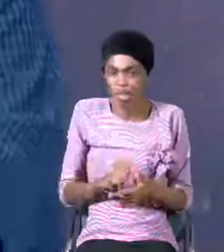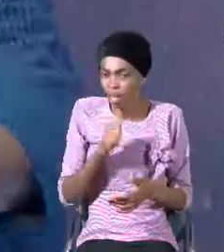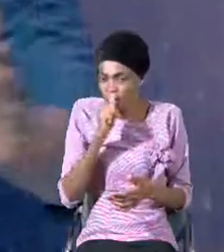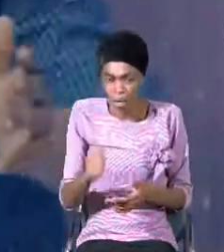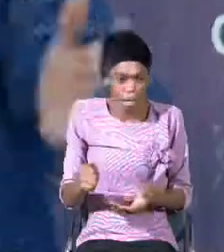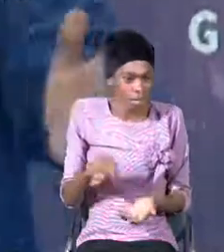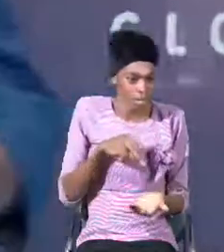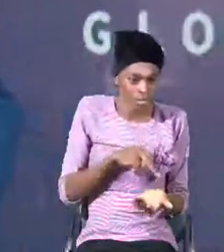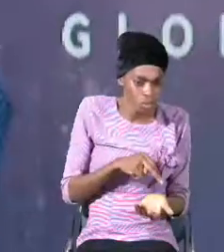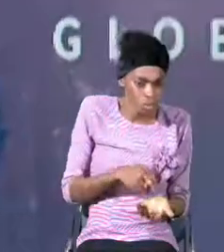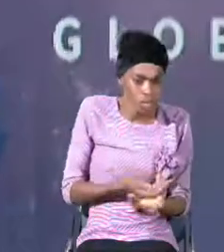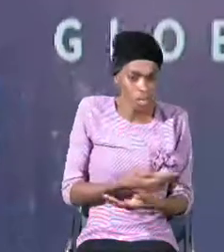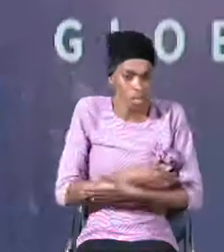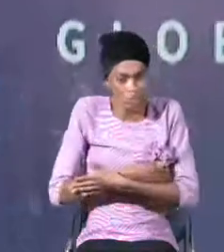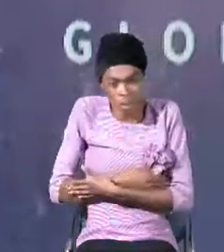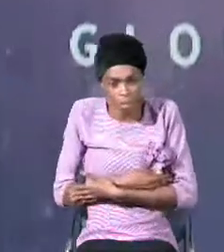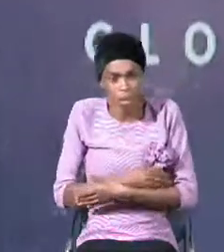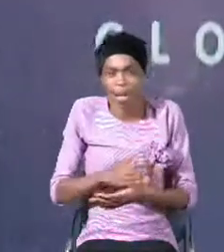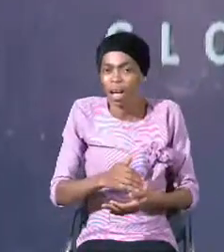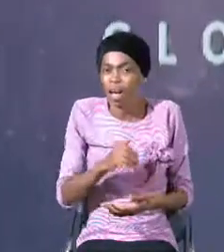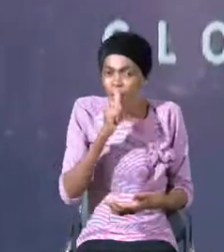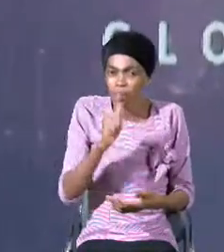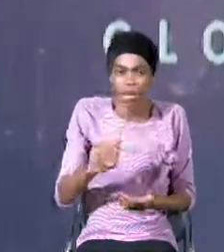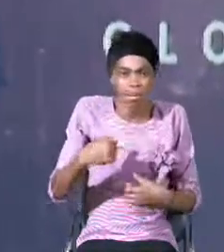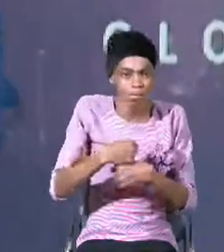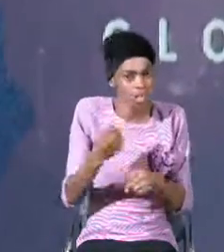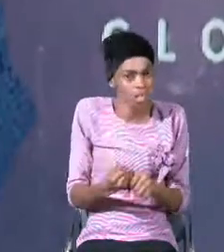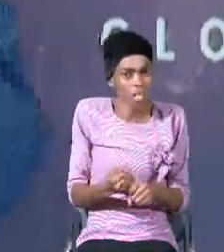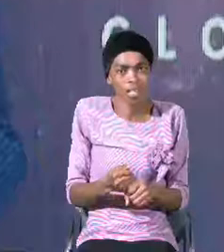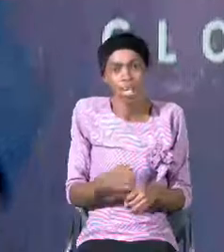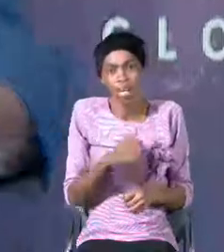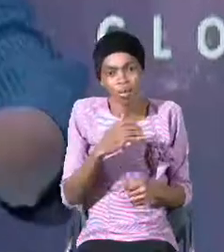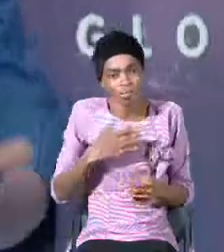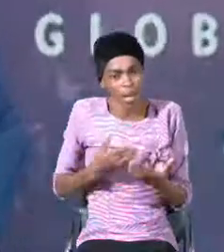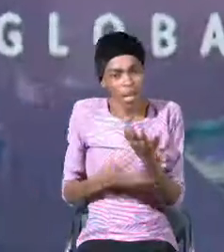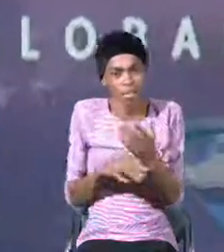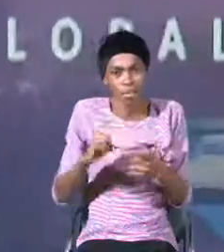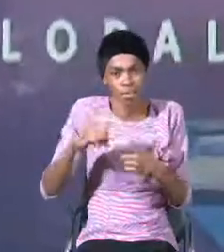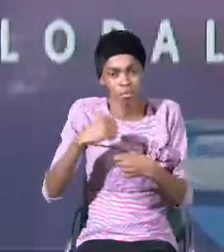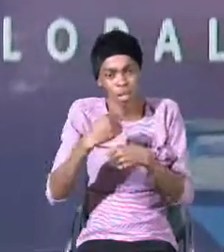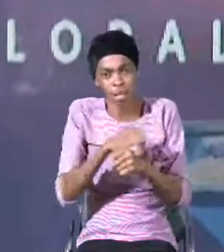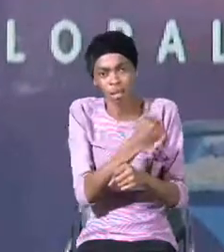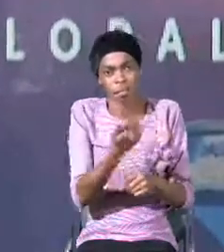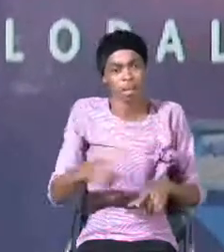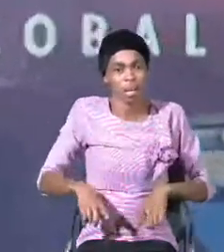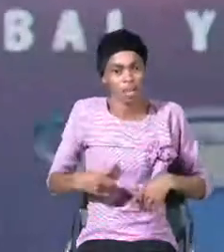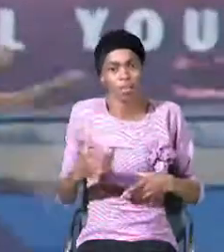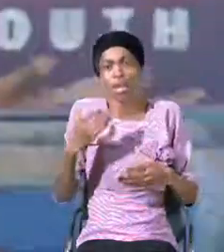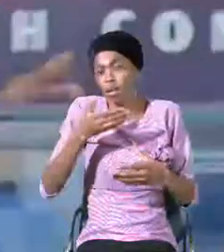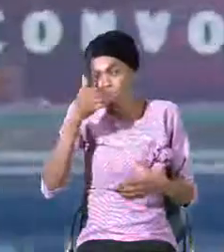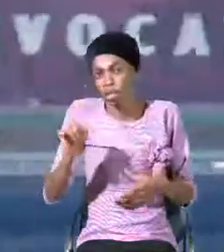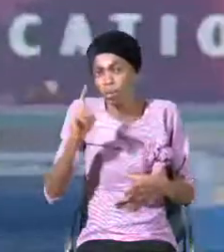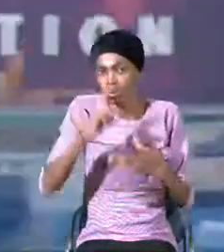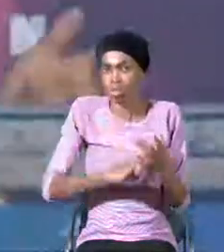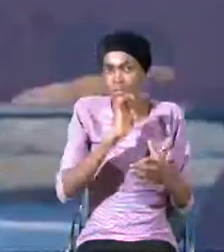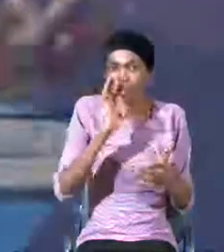bébé, est-ce que je nourris un bébé, est-ce que j'utilise ma main pour arranger la vie de quelqu'un? Tout ce que ta